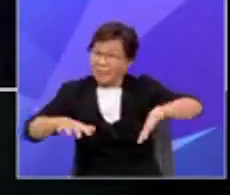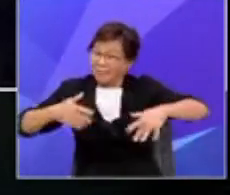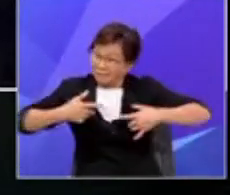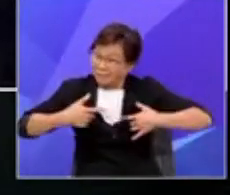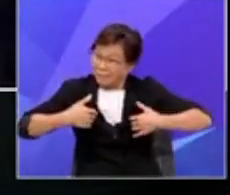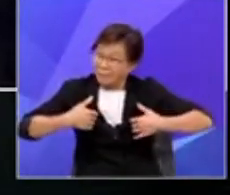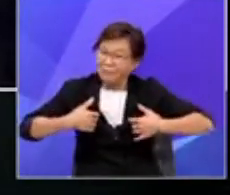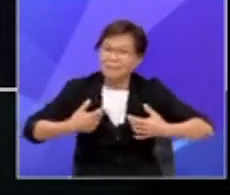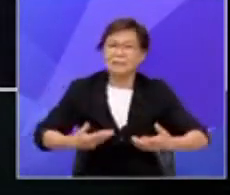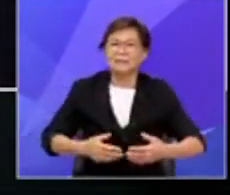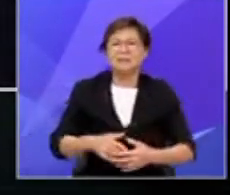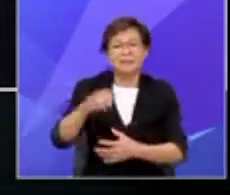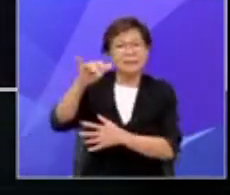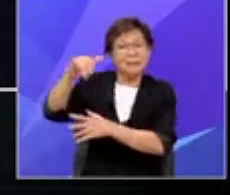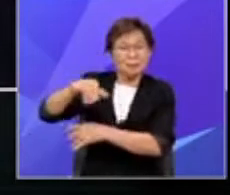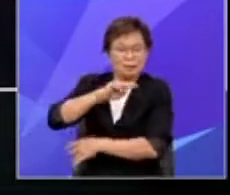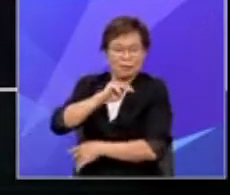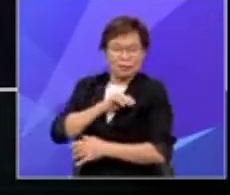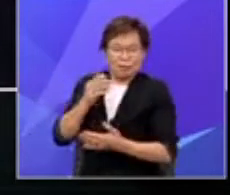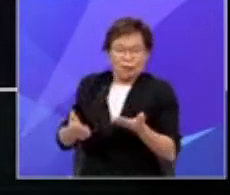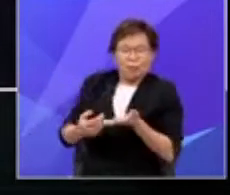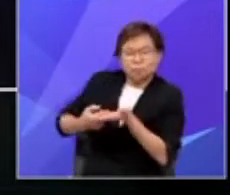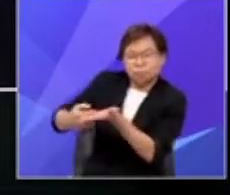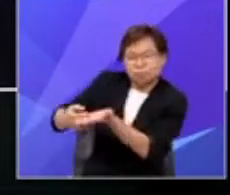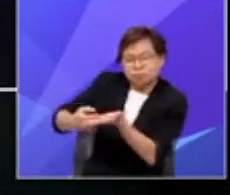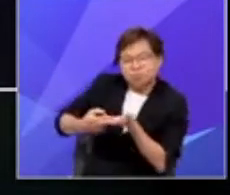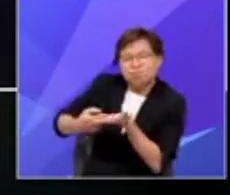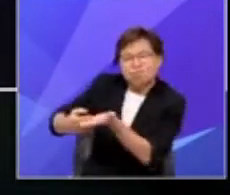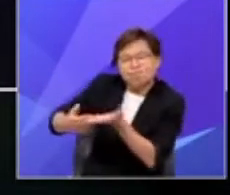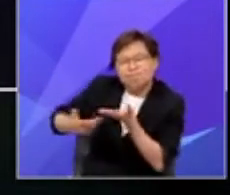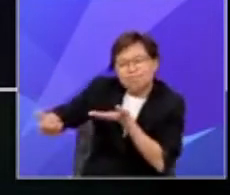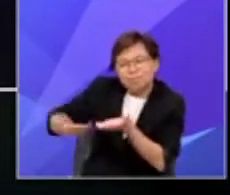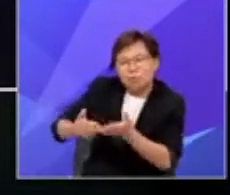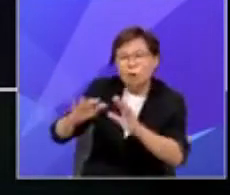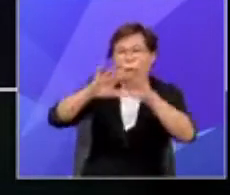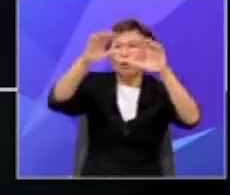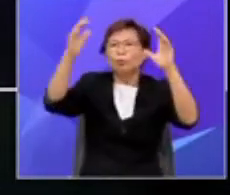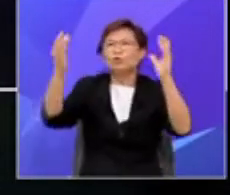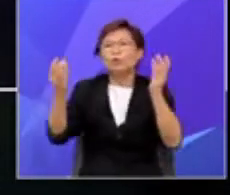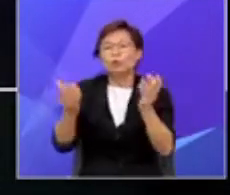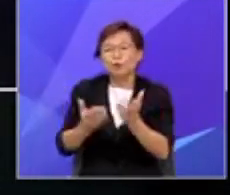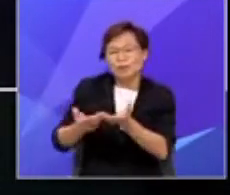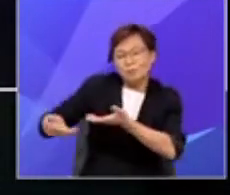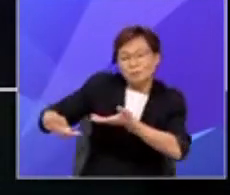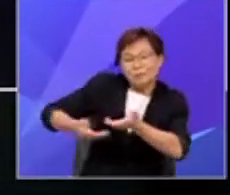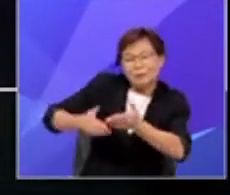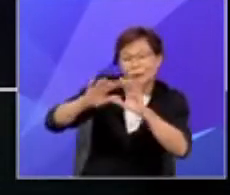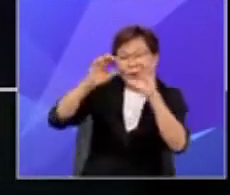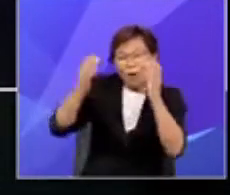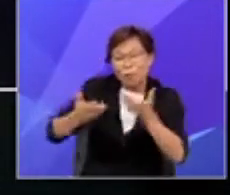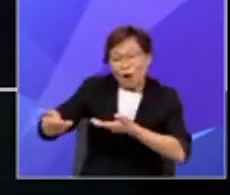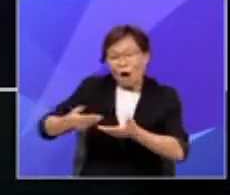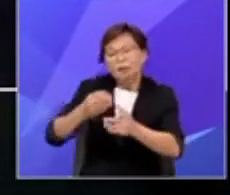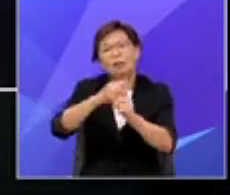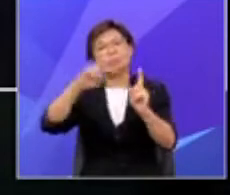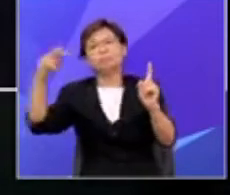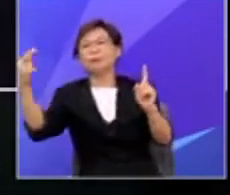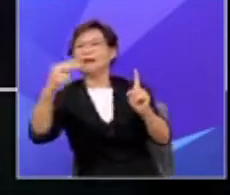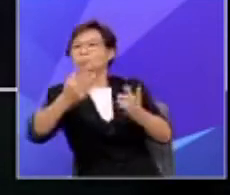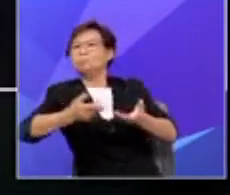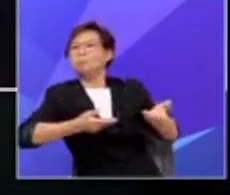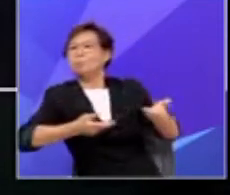Hai ia maju mungkin saya boleh berbincang dari segi arjuni perdagangannya ataupun aspek dengan